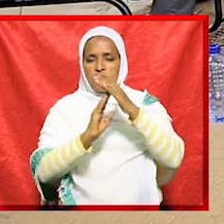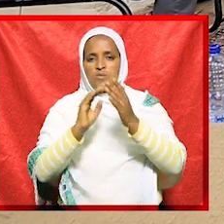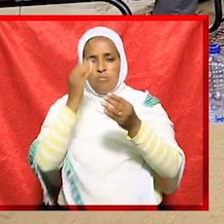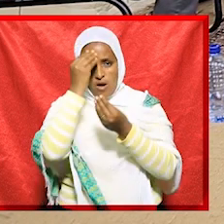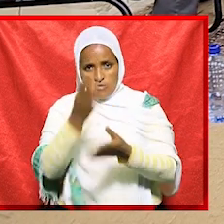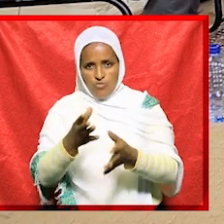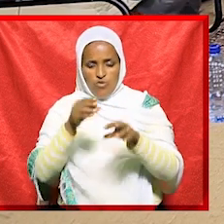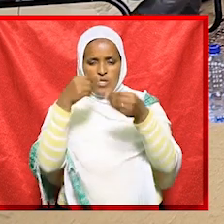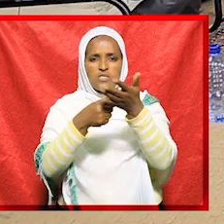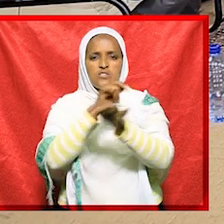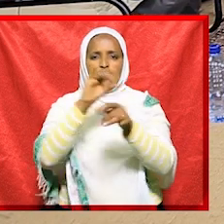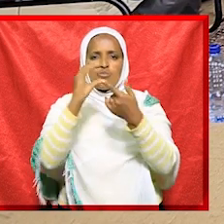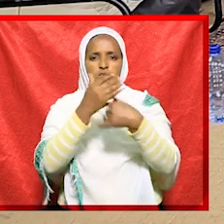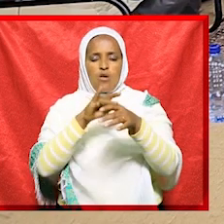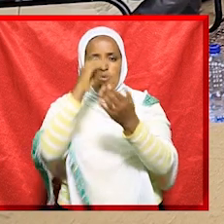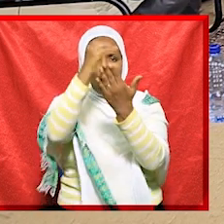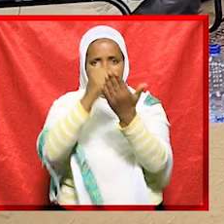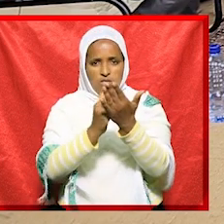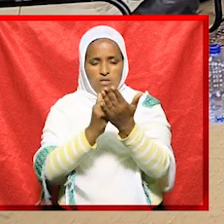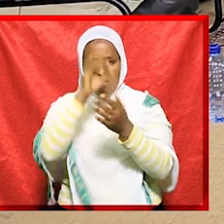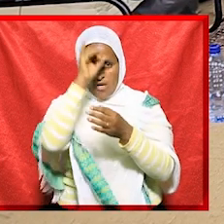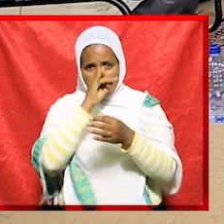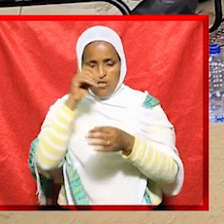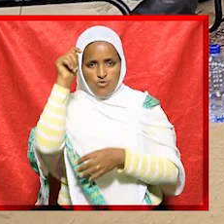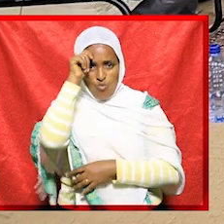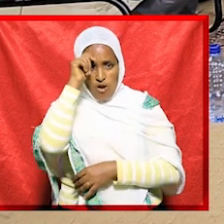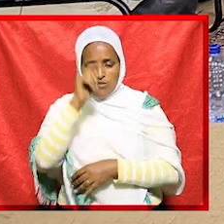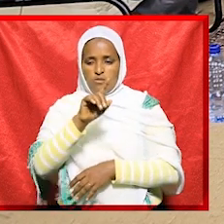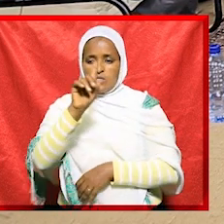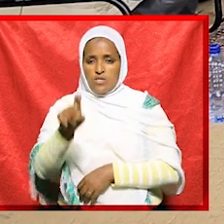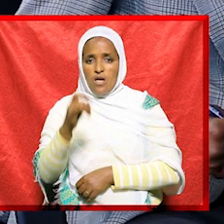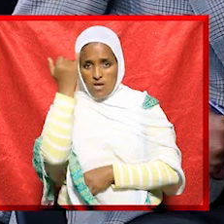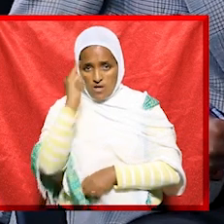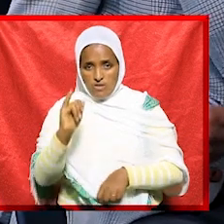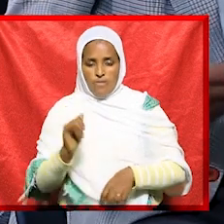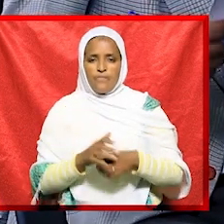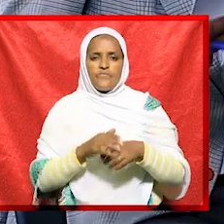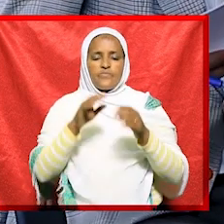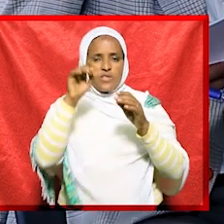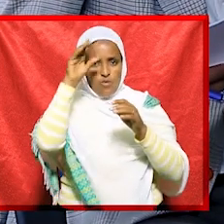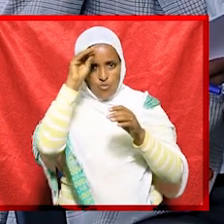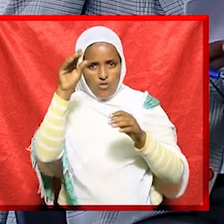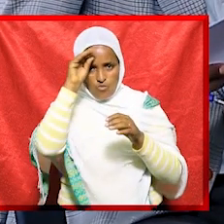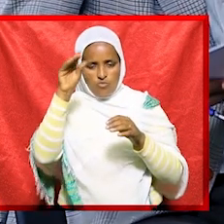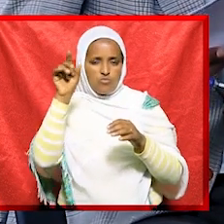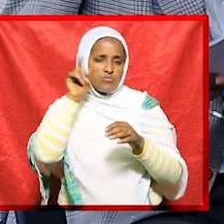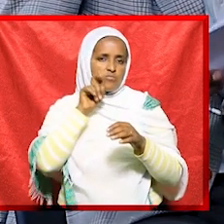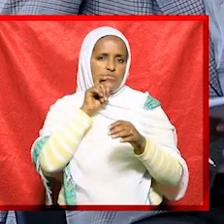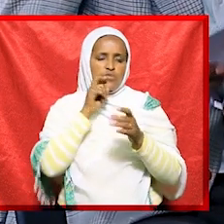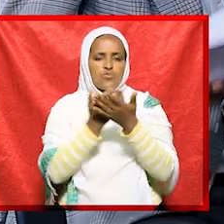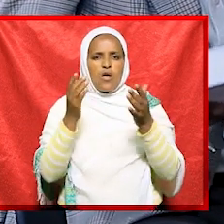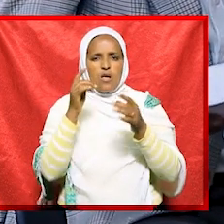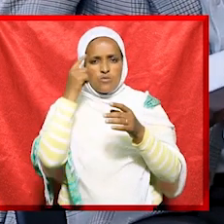ሰጥቷልና ከዚያ አኳያ ነው አጀንዳችን። ለሊቀት ጓን ማንሳት የፈለግኩ ጥያቄ የግብረ ሰዶም ጉዳይ